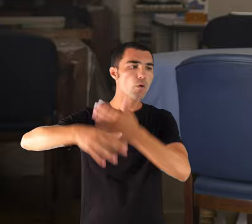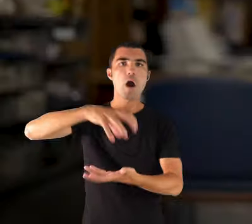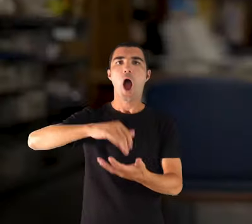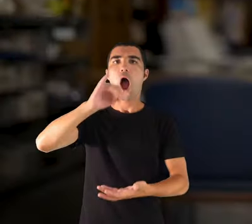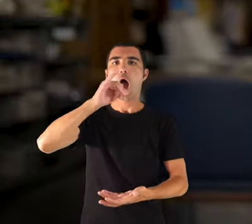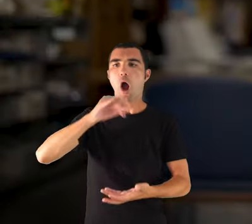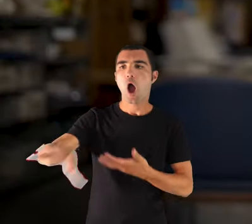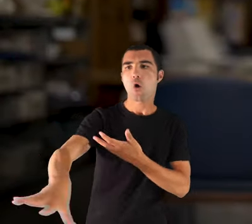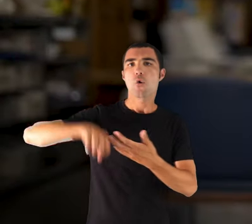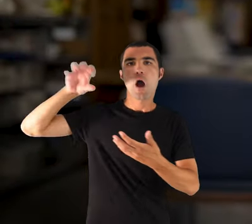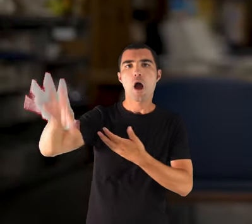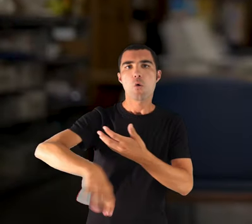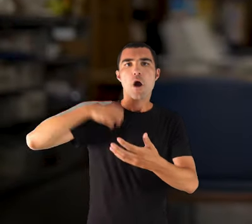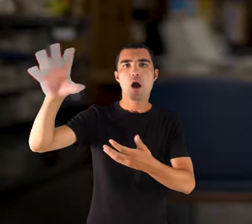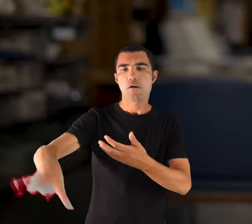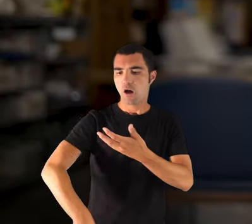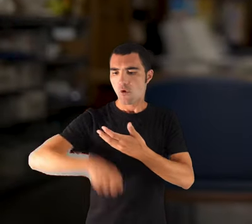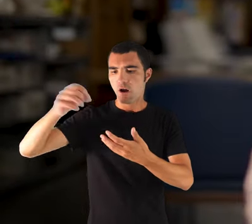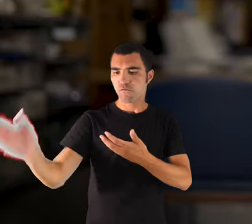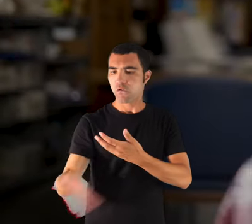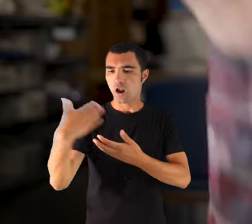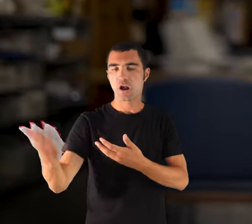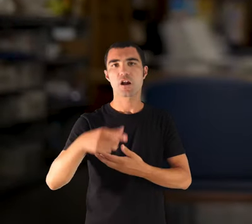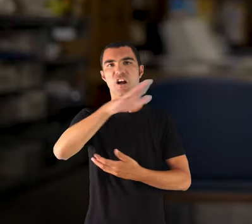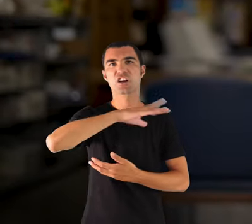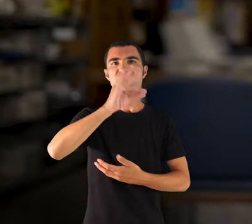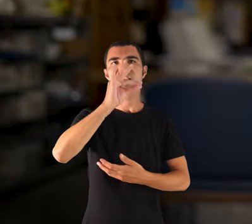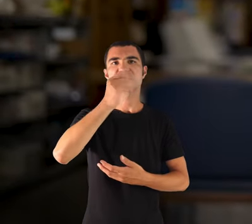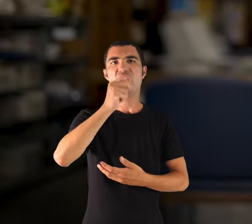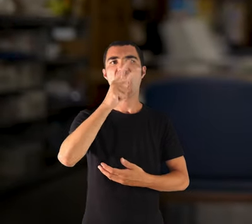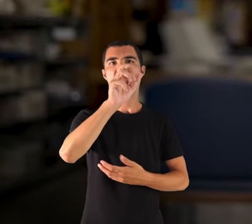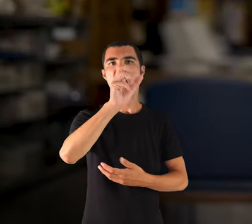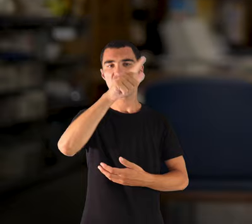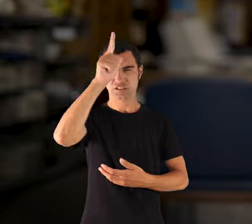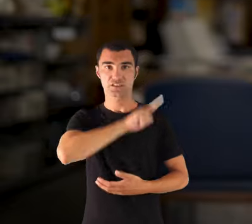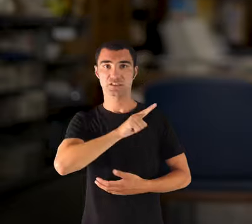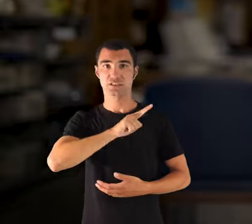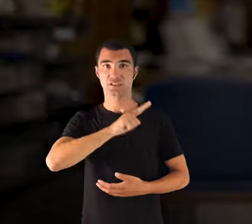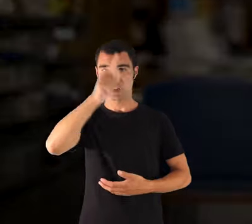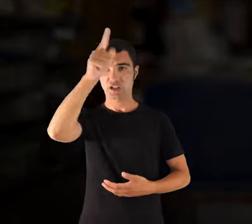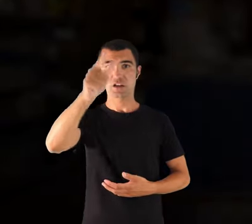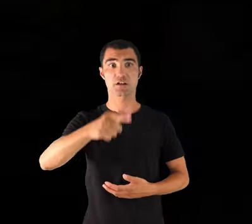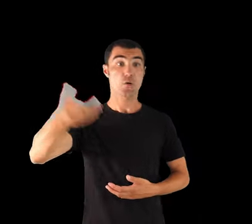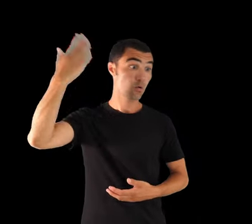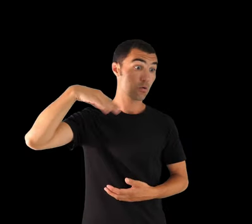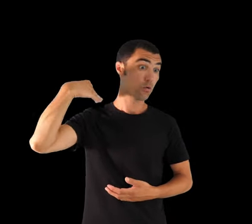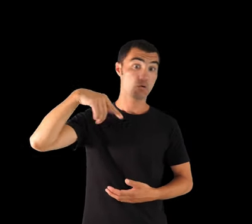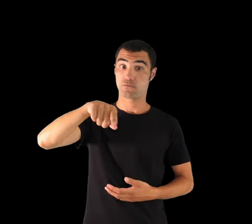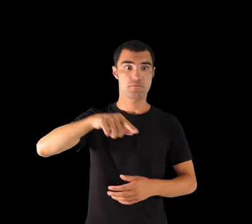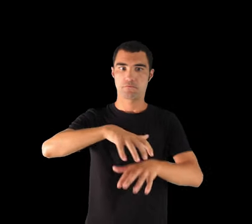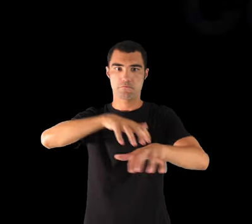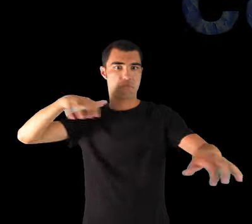Sàhara. Nosaltres el posàrem i al cap d'un any, en el port de Solló, el 99% de motors eren Gullner.